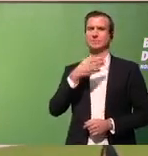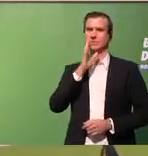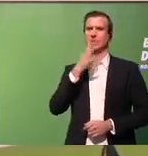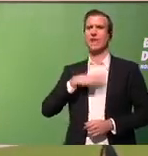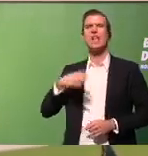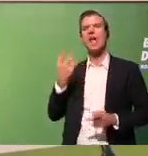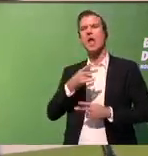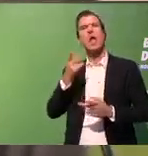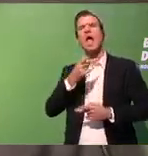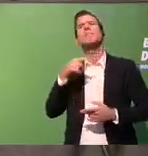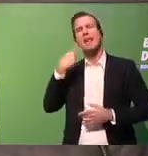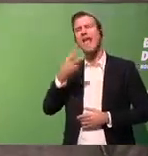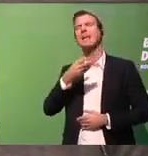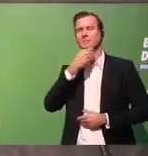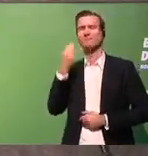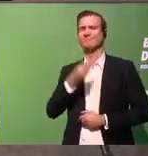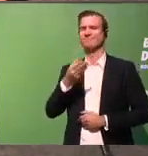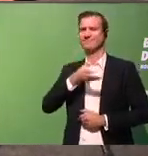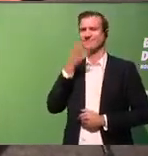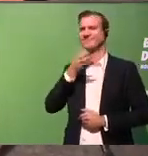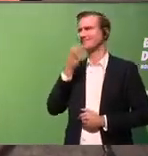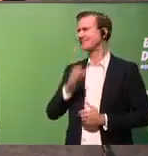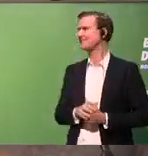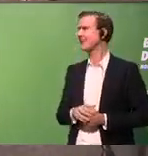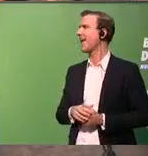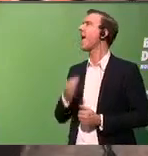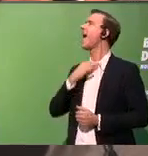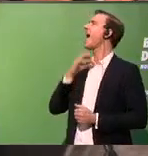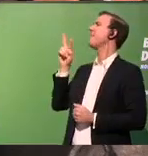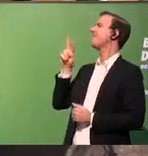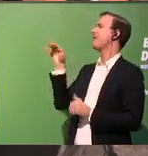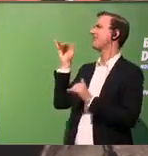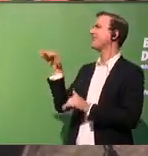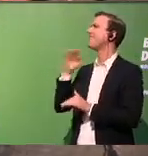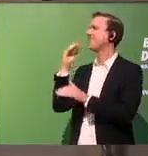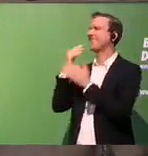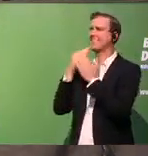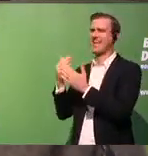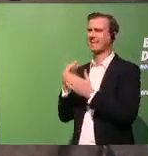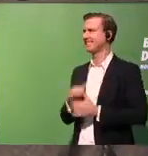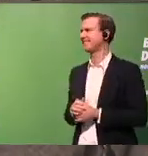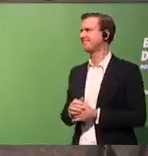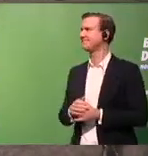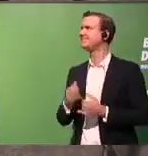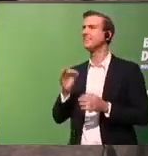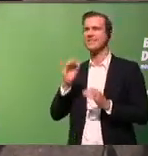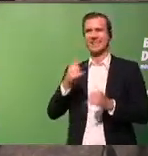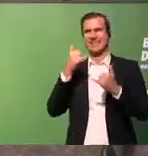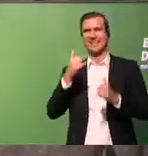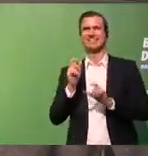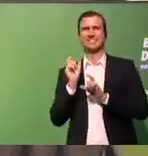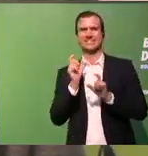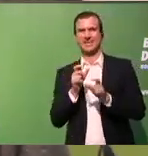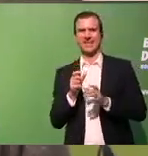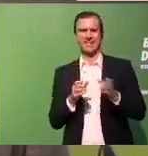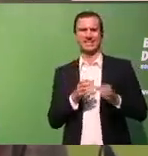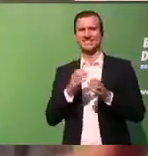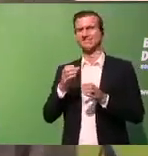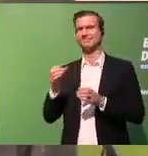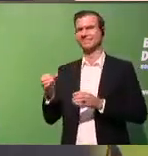leckere Getränke geben. Das jetzt, Veronika, danke, Veronika. So, jetzt können wir auch die Geschenke schon überreichen.